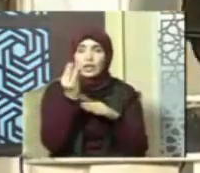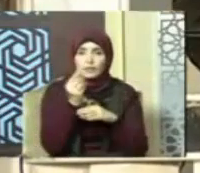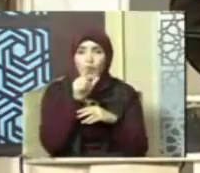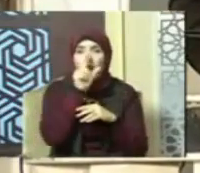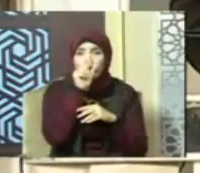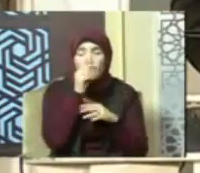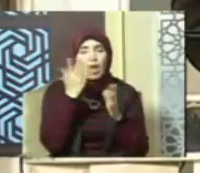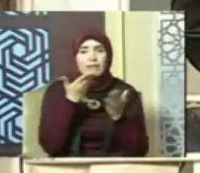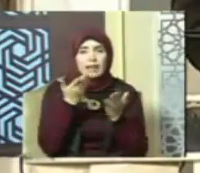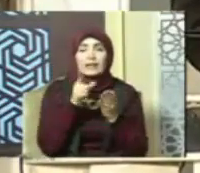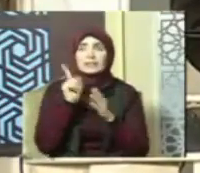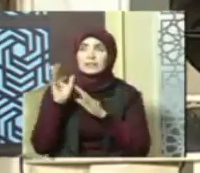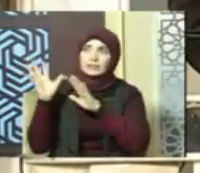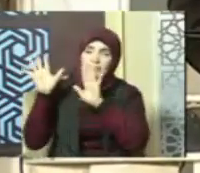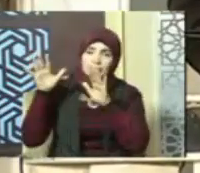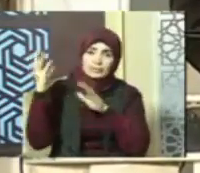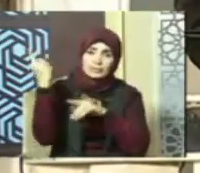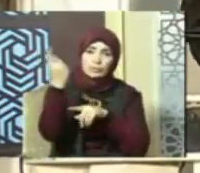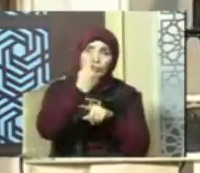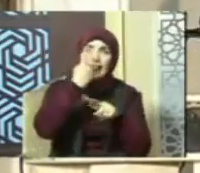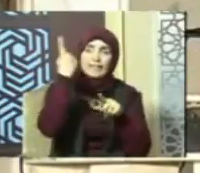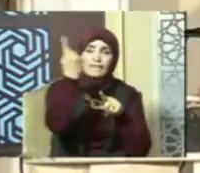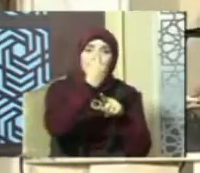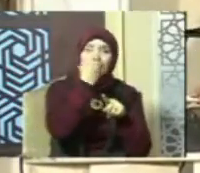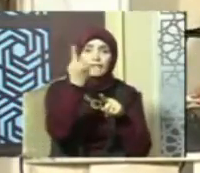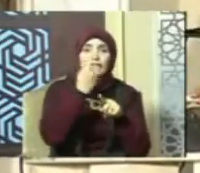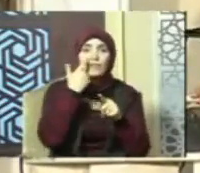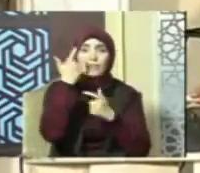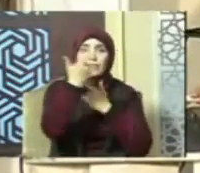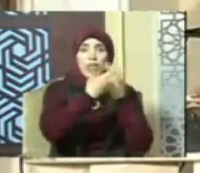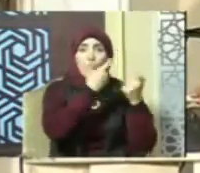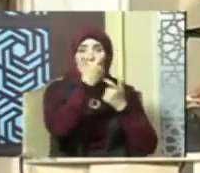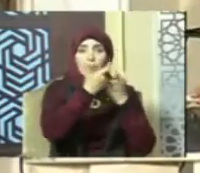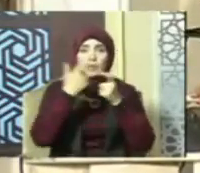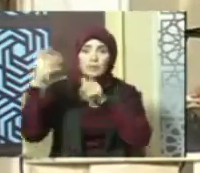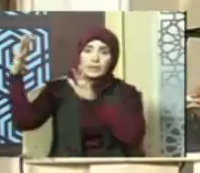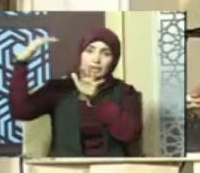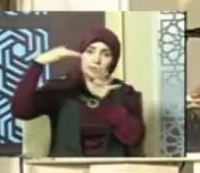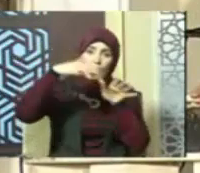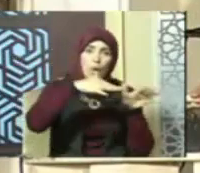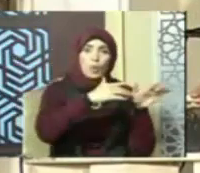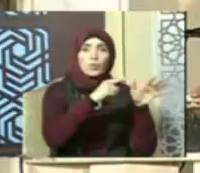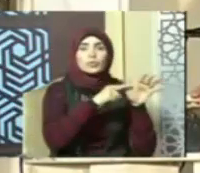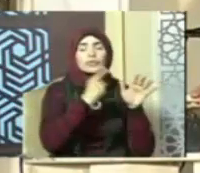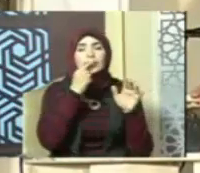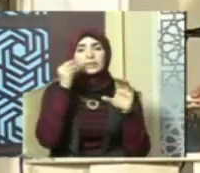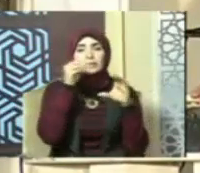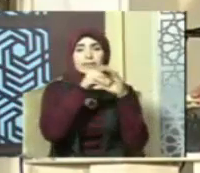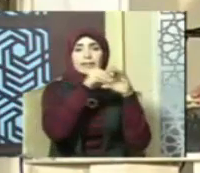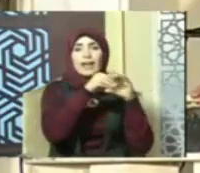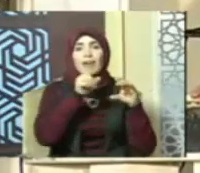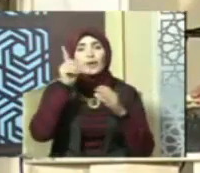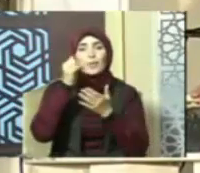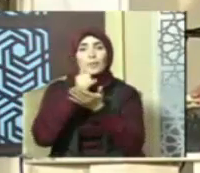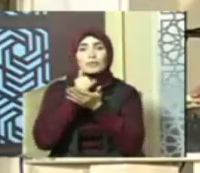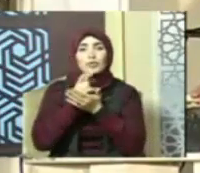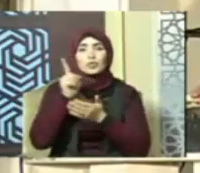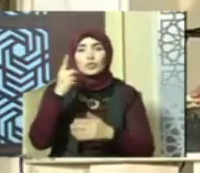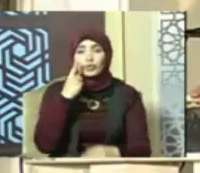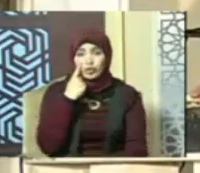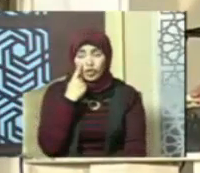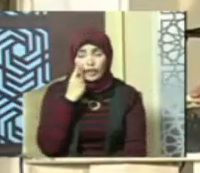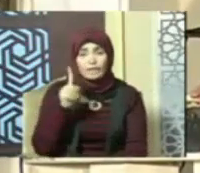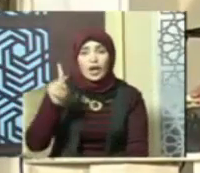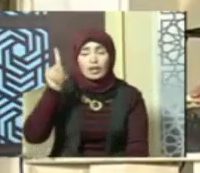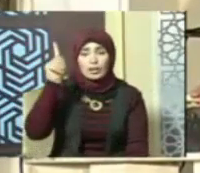رزقها، وتعود في آخر يومها بما رزقها الله به. ألم تر أن الله